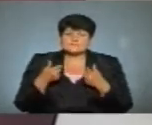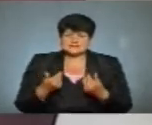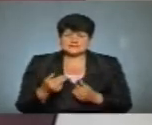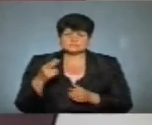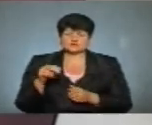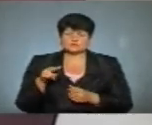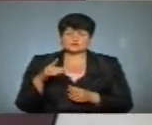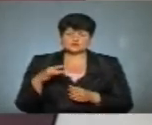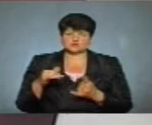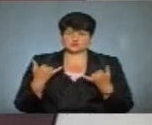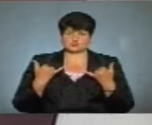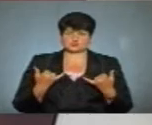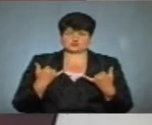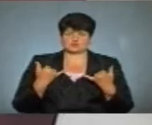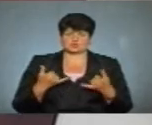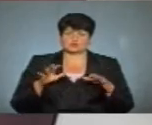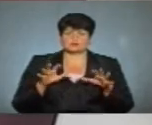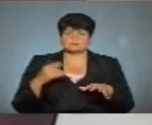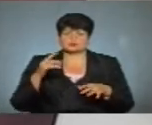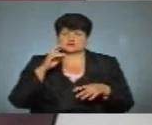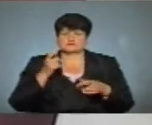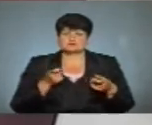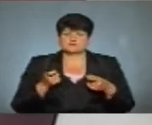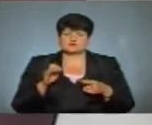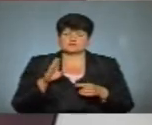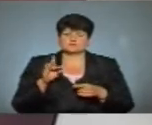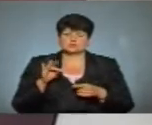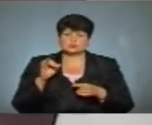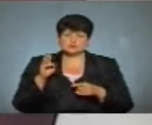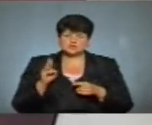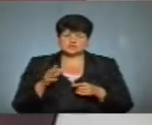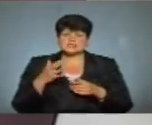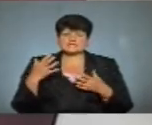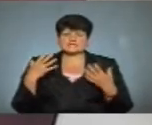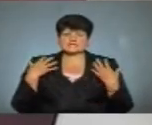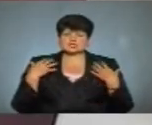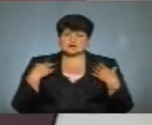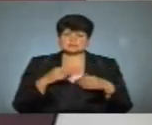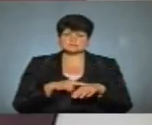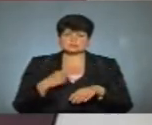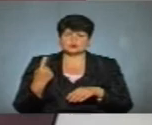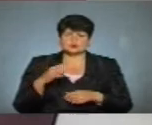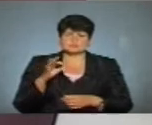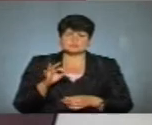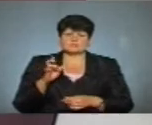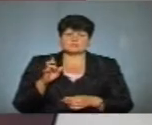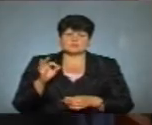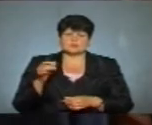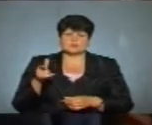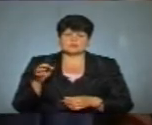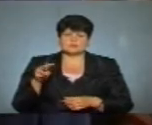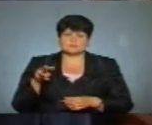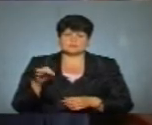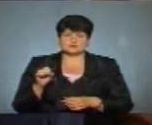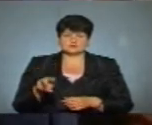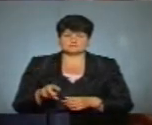Дмитру Підручному сьогодні голова облдержадміністрації Володимир Труш і начальник Нацполіції області Олександр Богомол.